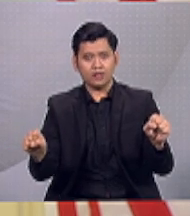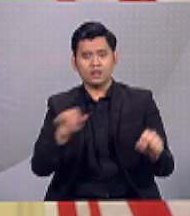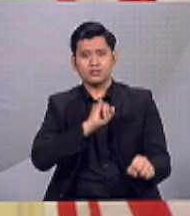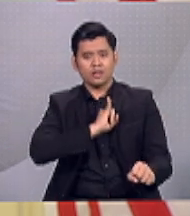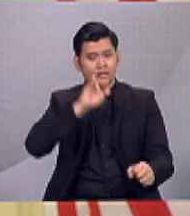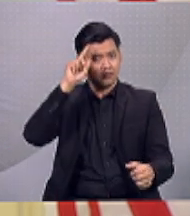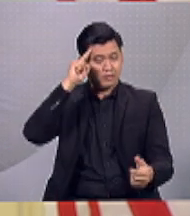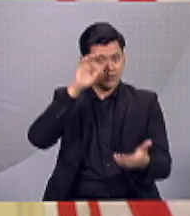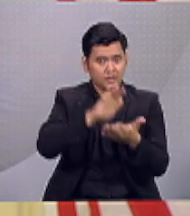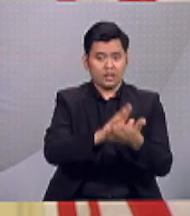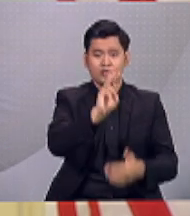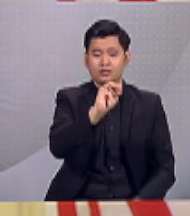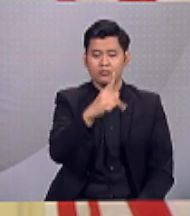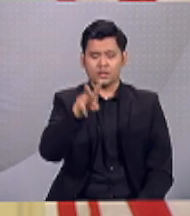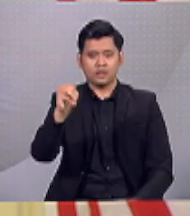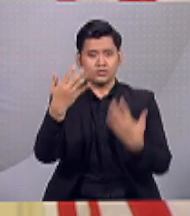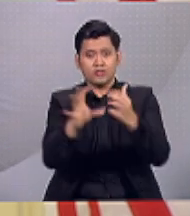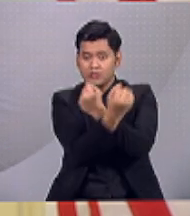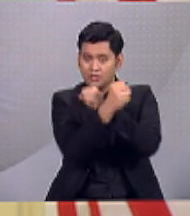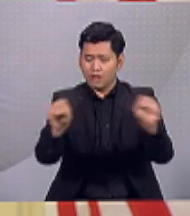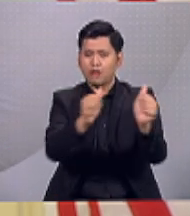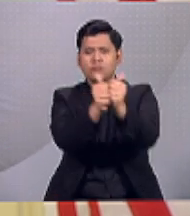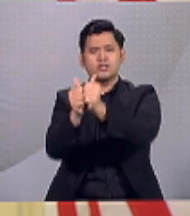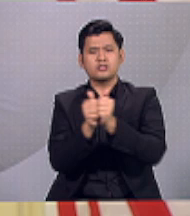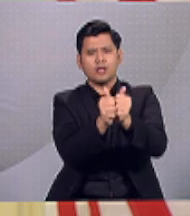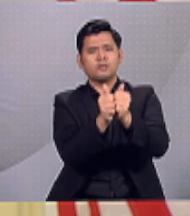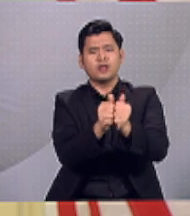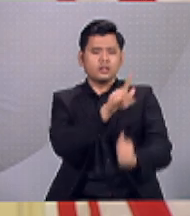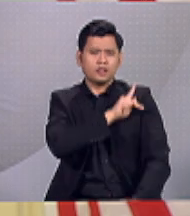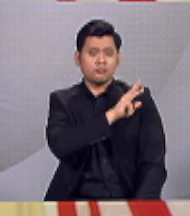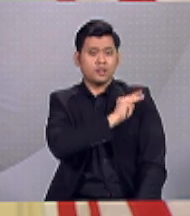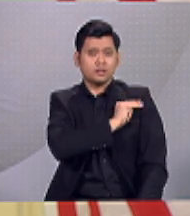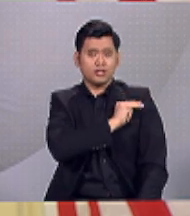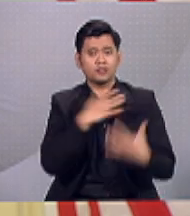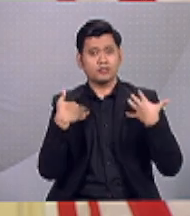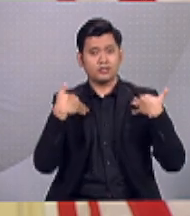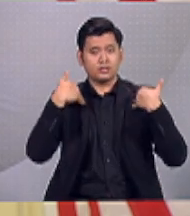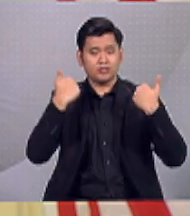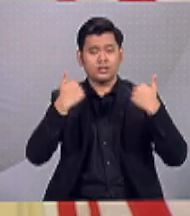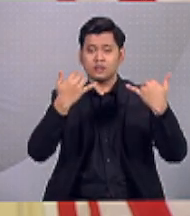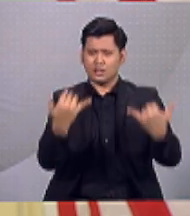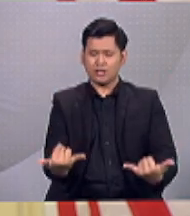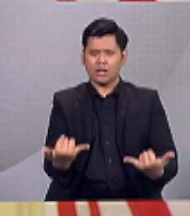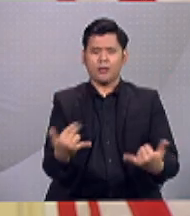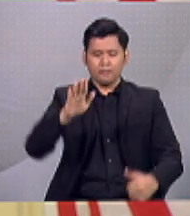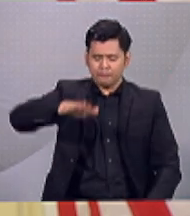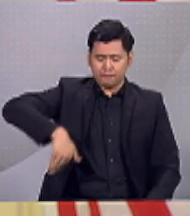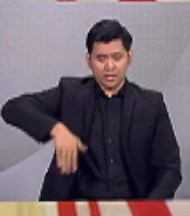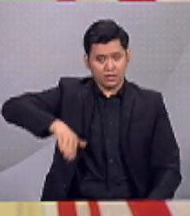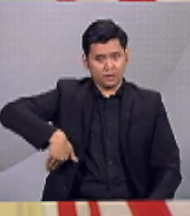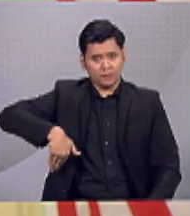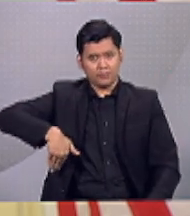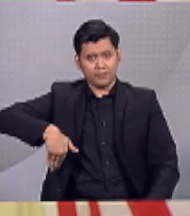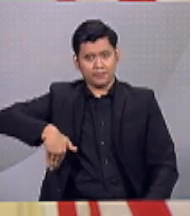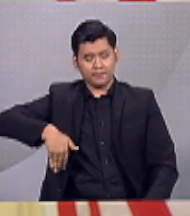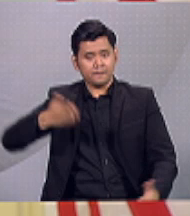MKN sedang menyediakan SOP bersama dengan Kementerian Kesihatan. Dan setakat ini belum dibentangkan